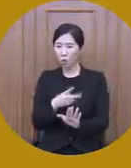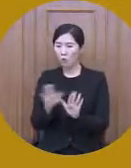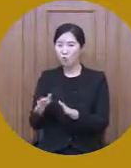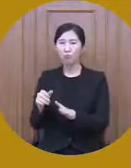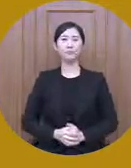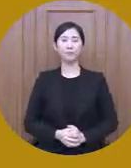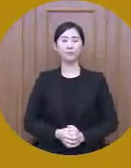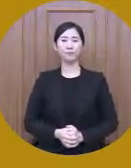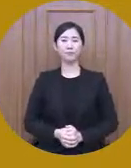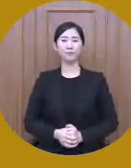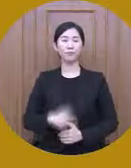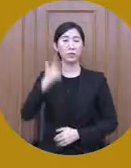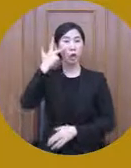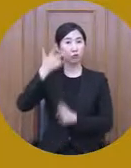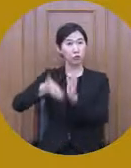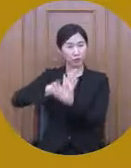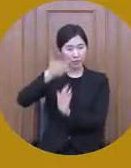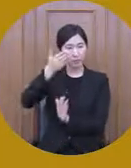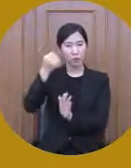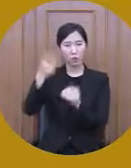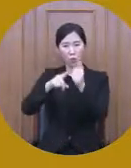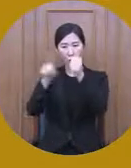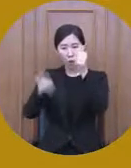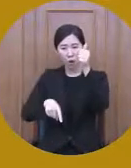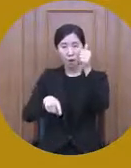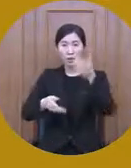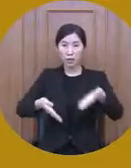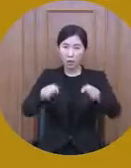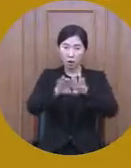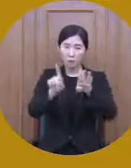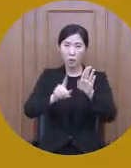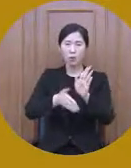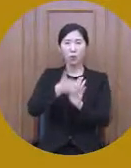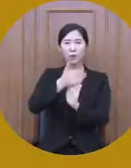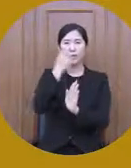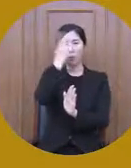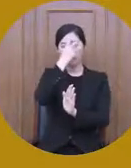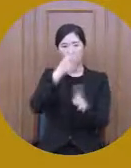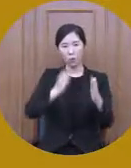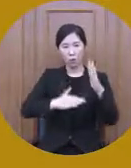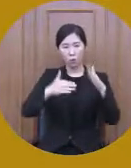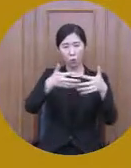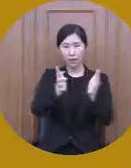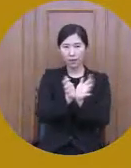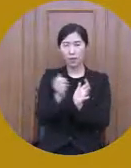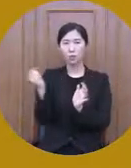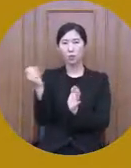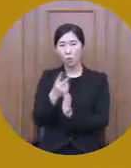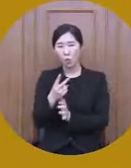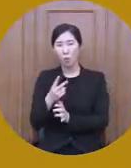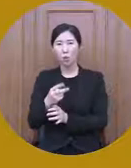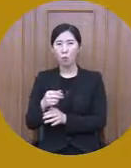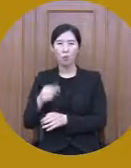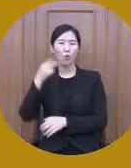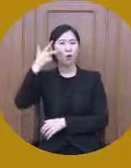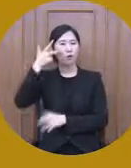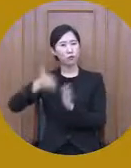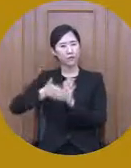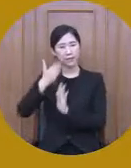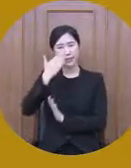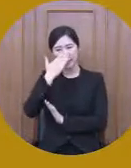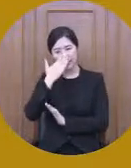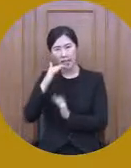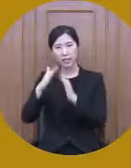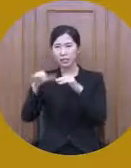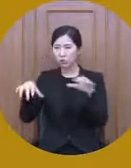합니다. 여주시와 산하기관인 도시관리공단, 세종문화재단, 시민단체연합인 여주시 착한 이웃, 여주대학교